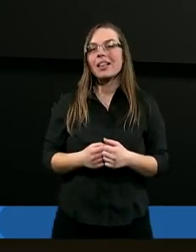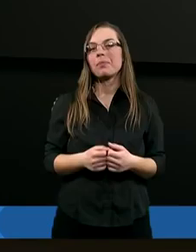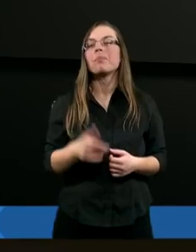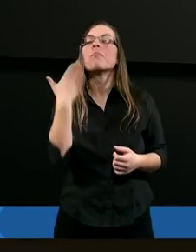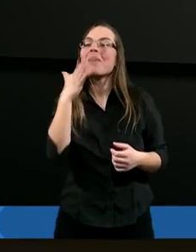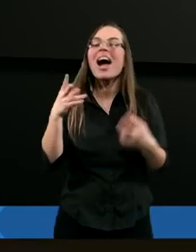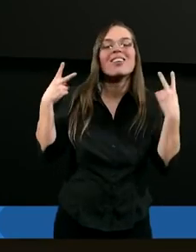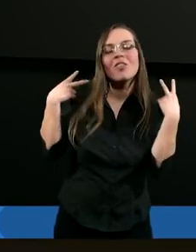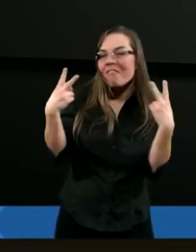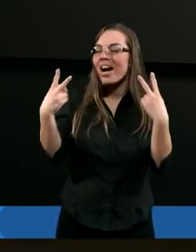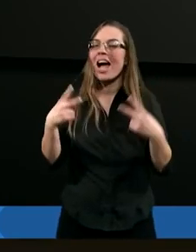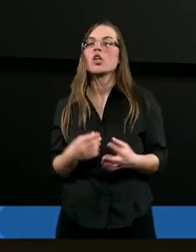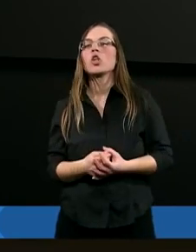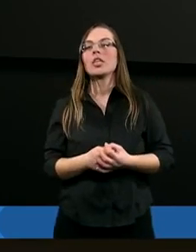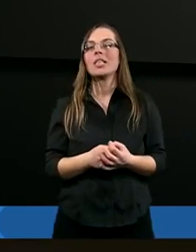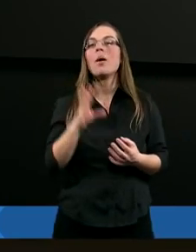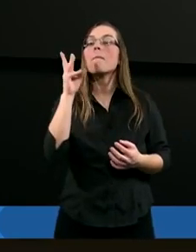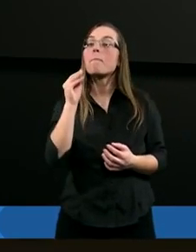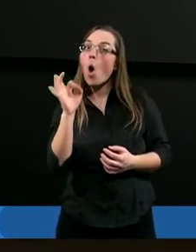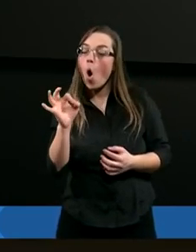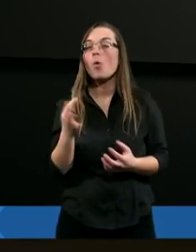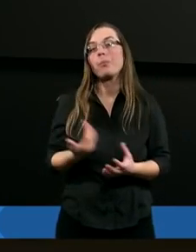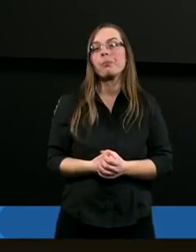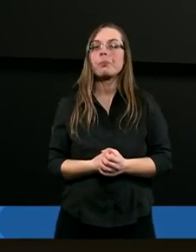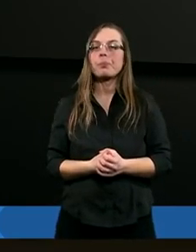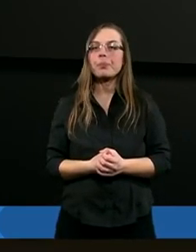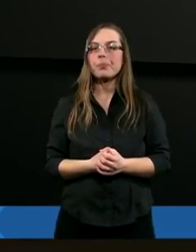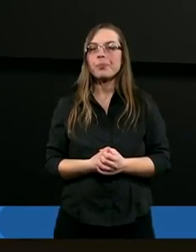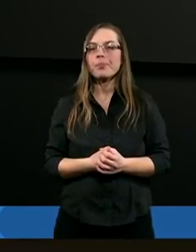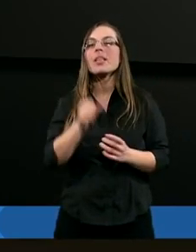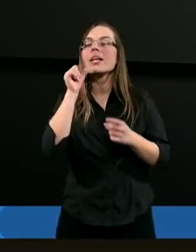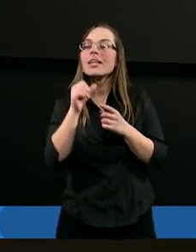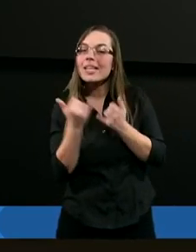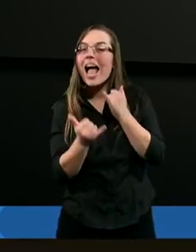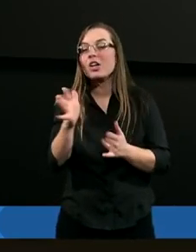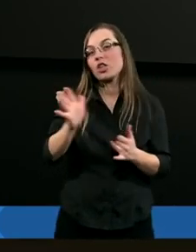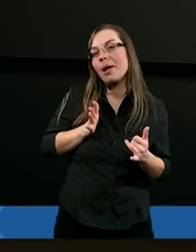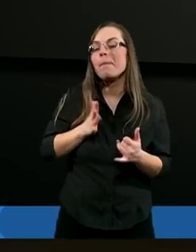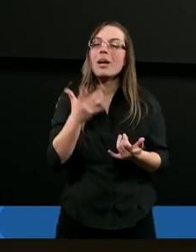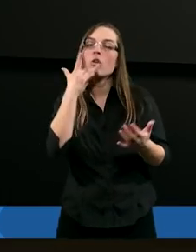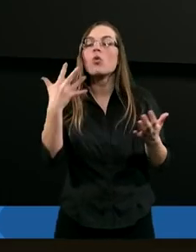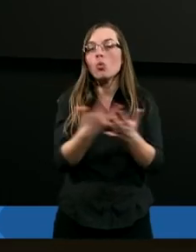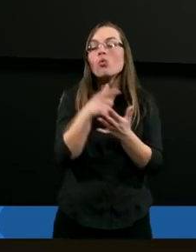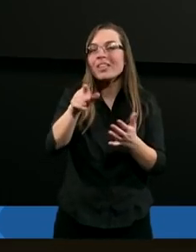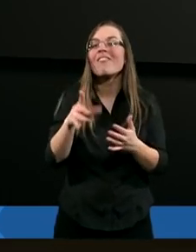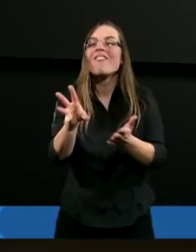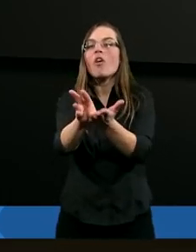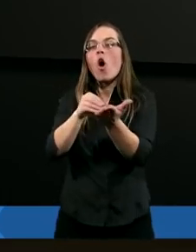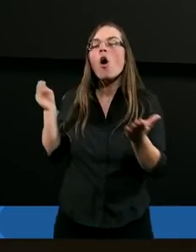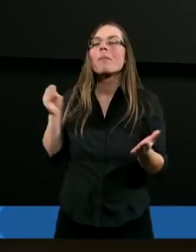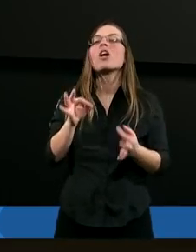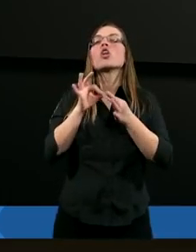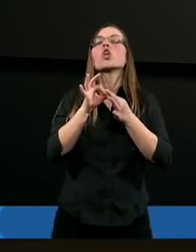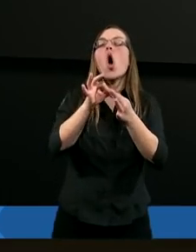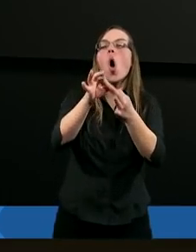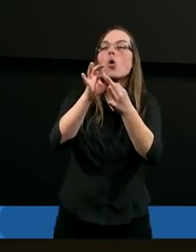bardzo jest istotny, bo jest tutaj użyta forma